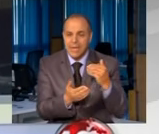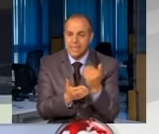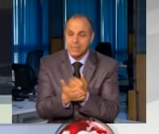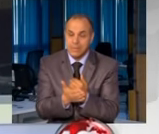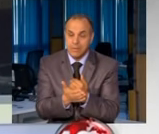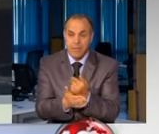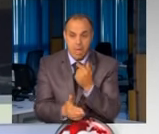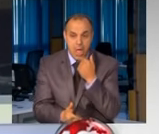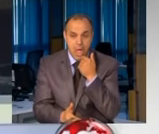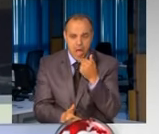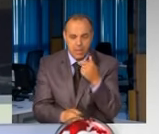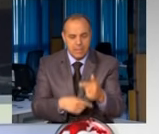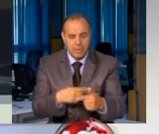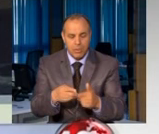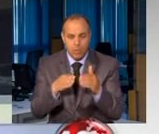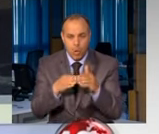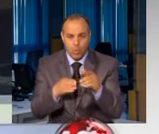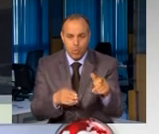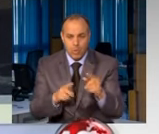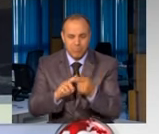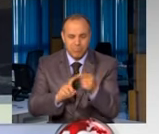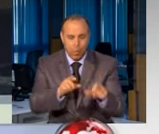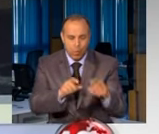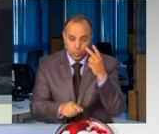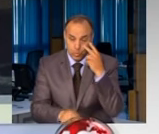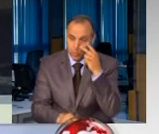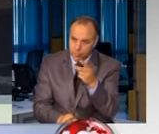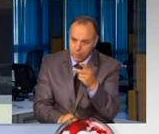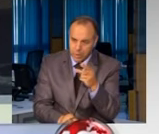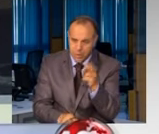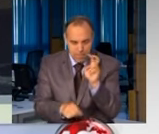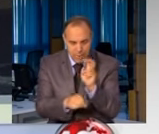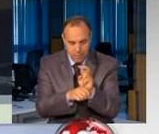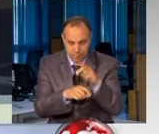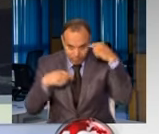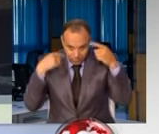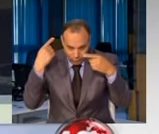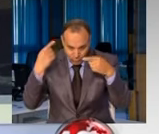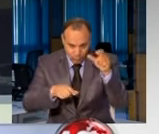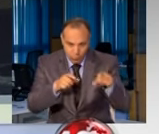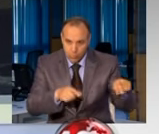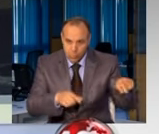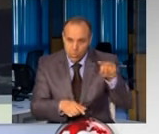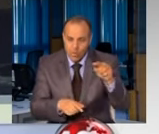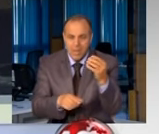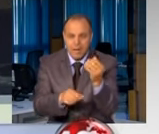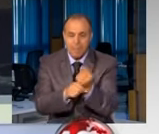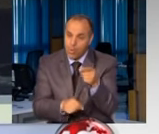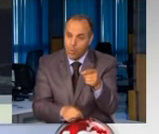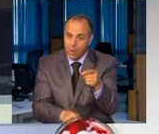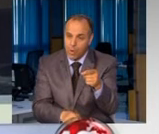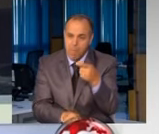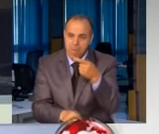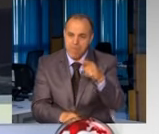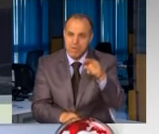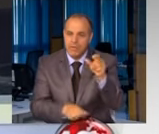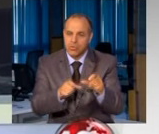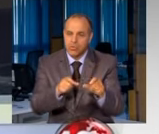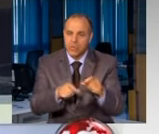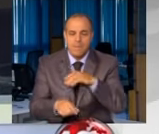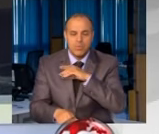اقتصادية تتماشى وتطلعات أهالي المنطقة، يبقى من الطموحات التي تسعى إلى تحقيقها مختلف